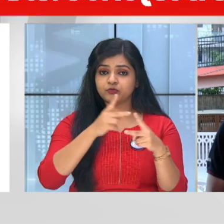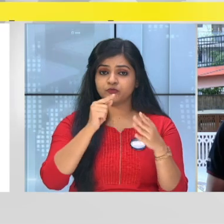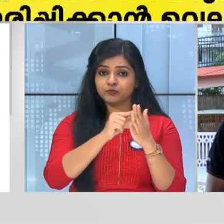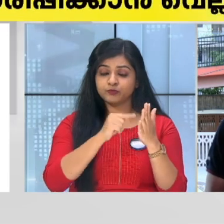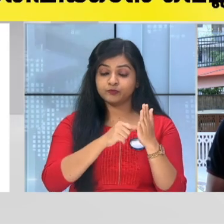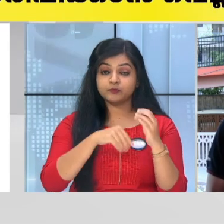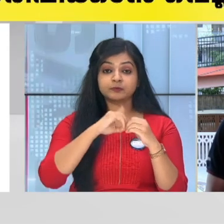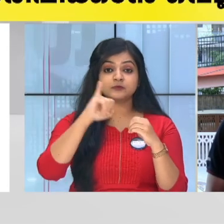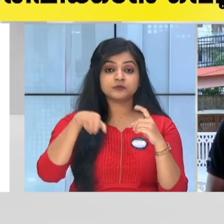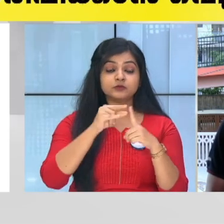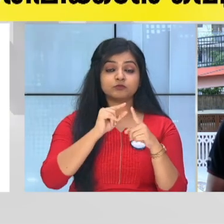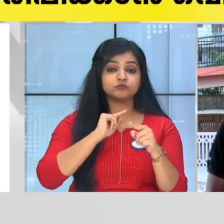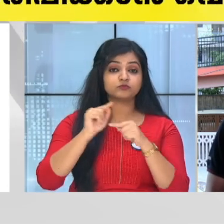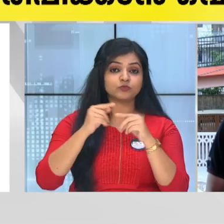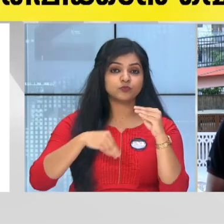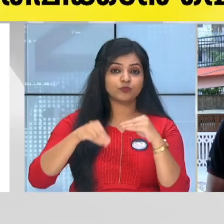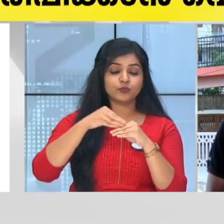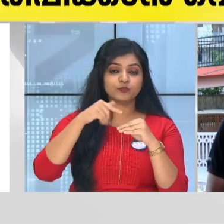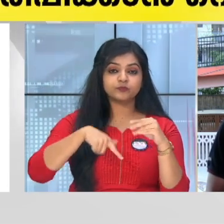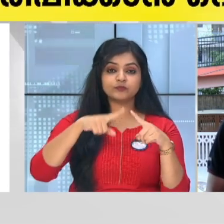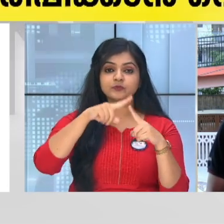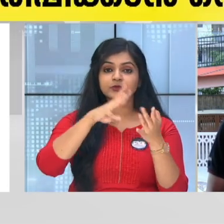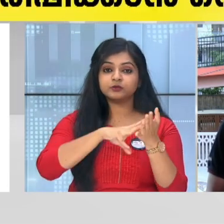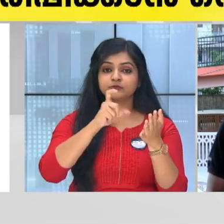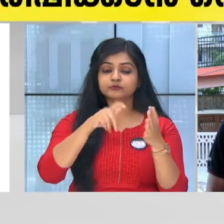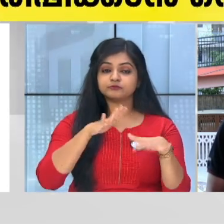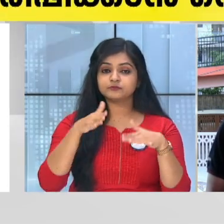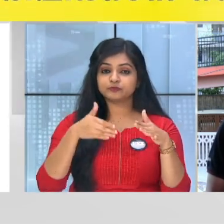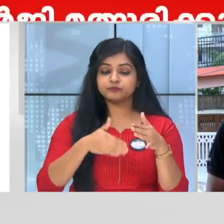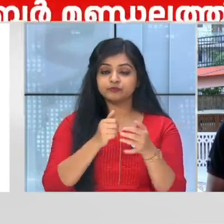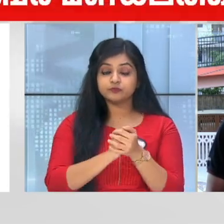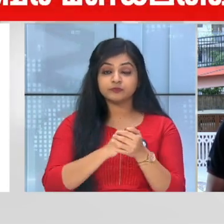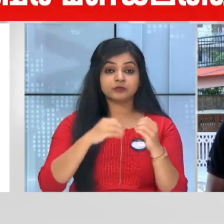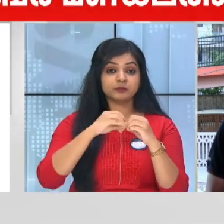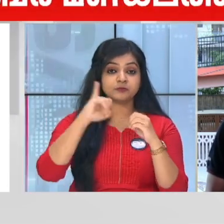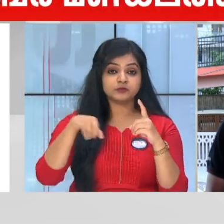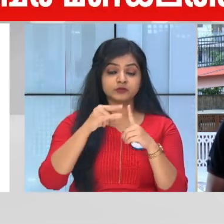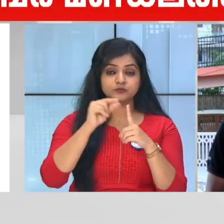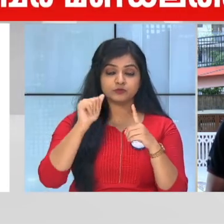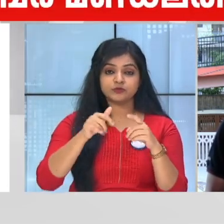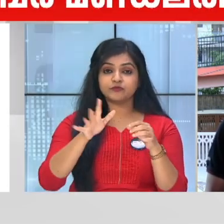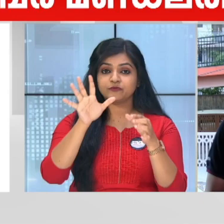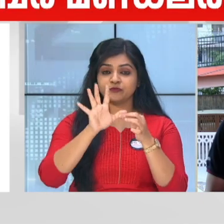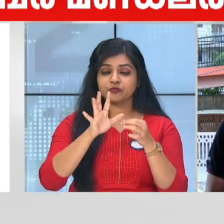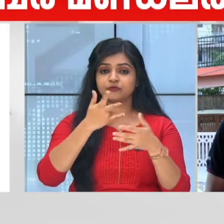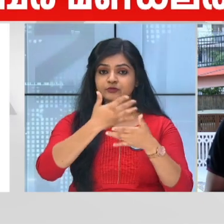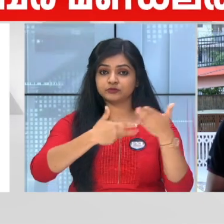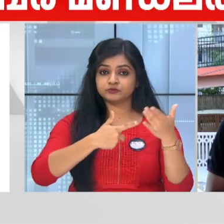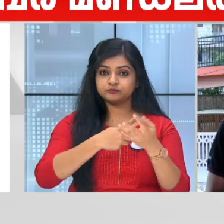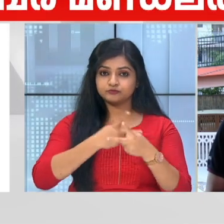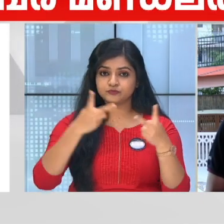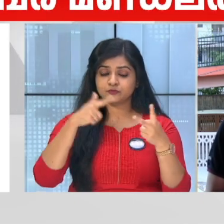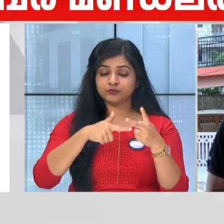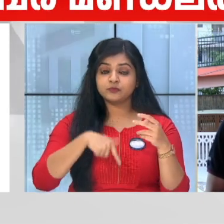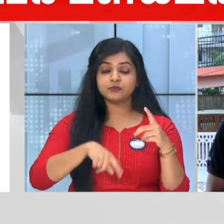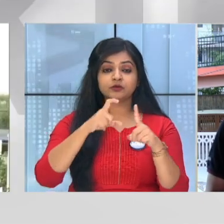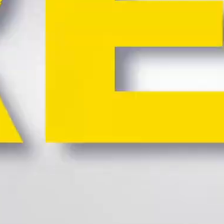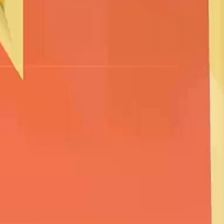BJPക്കെതിരെ വെല്ലുവിളിയുമായി തൃണമൂൽ കോൺഗ്രസ് രംഗത്തെത്തിയിരിക്കുന്നത്. BJPയുടെ 5ാം ഘട്ട പട്ടിക പുറത്തിറങ്ങുമ്പോഴും ഡയമണ്ട്